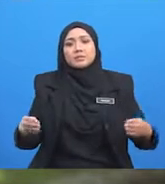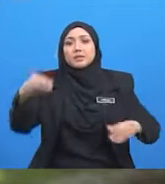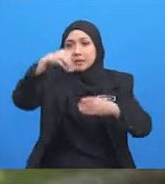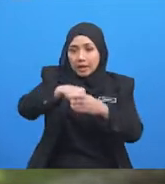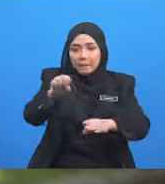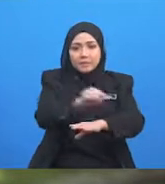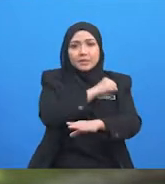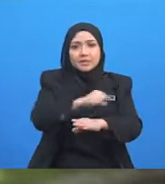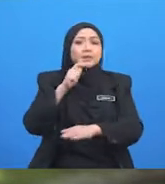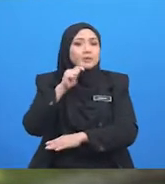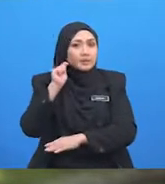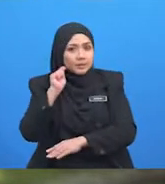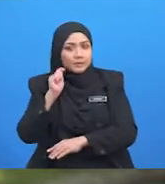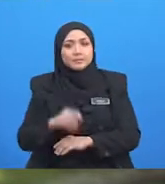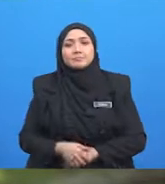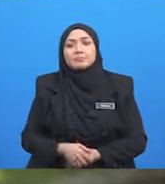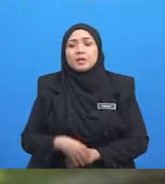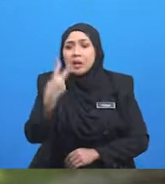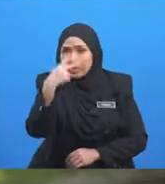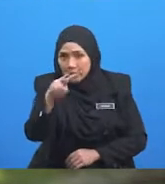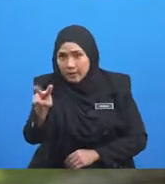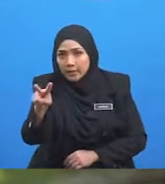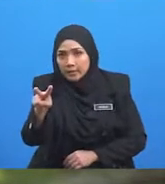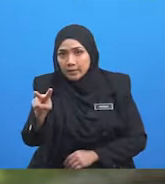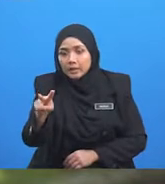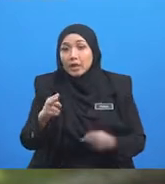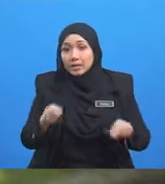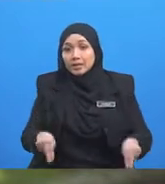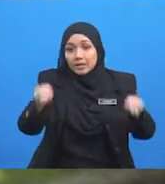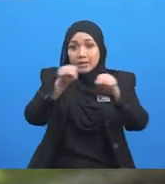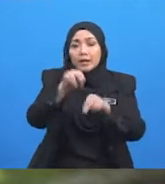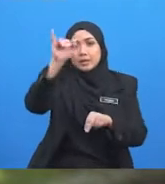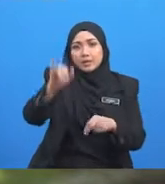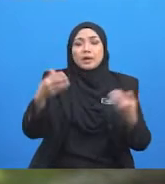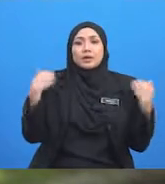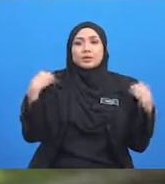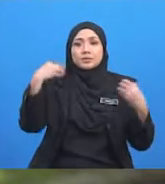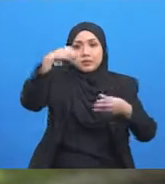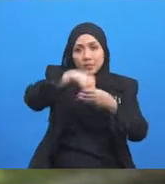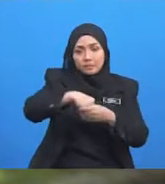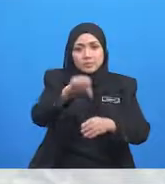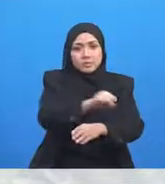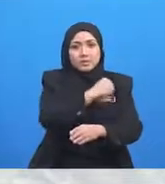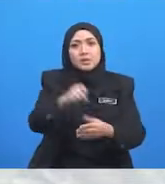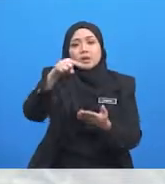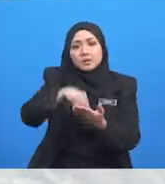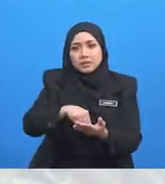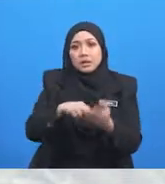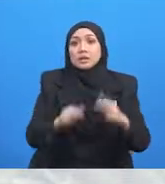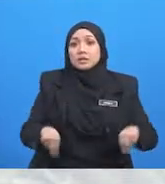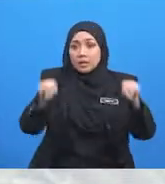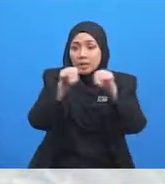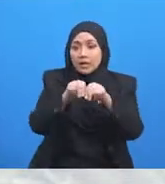pembelajaran pada hari ini dengan melihat pula nilai yang terdapat dalam sajak ini. Nilai